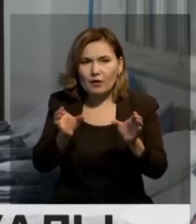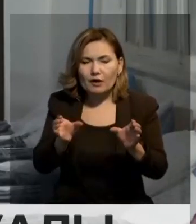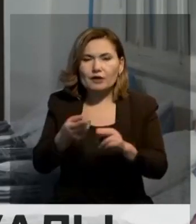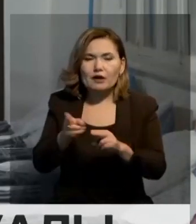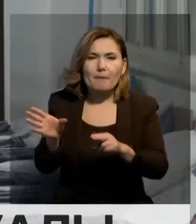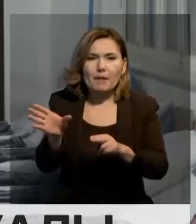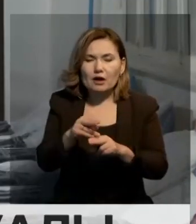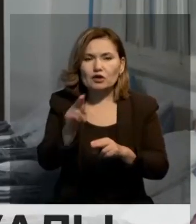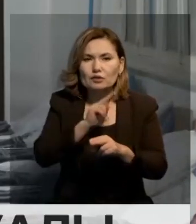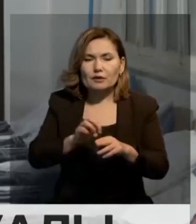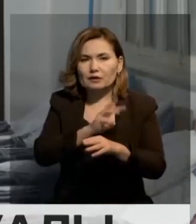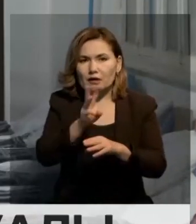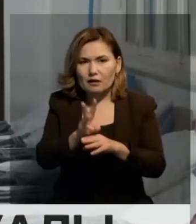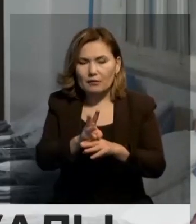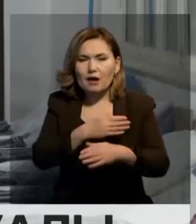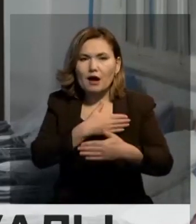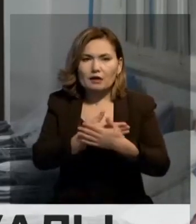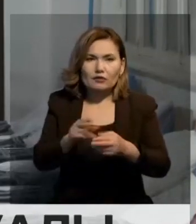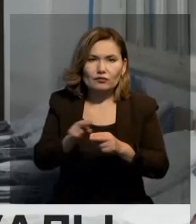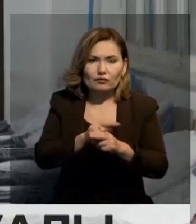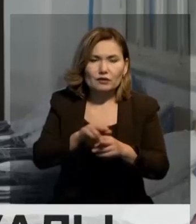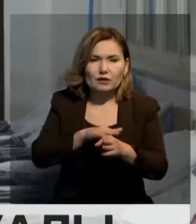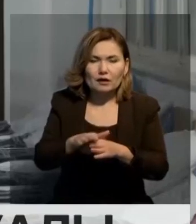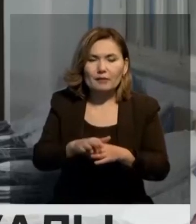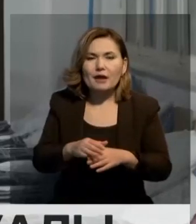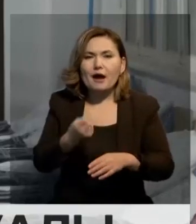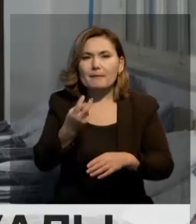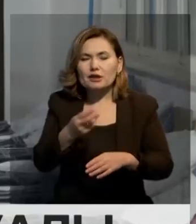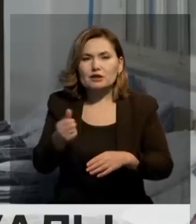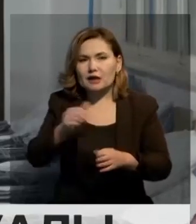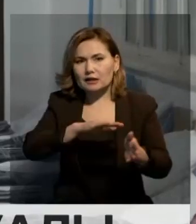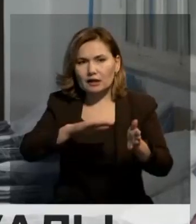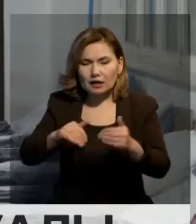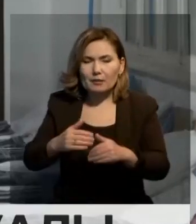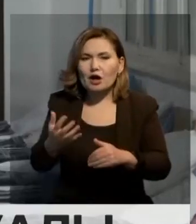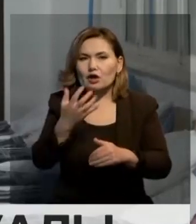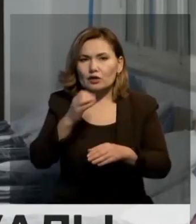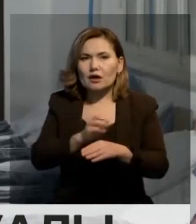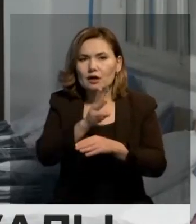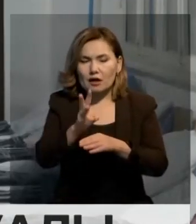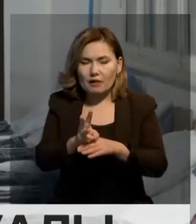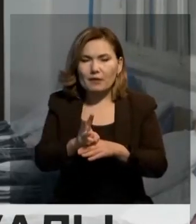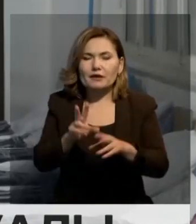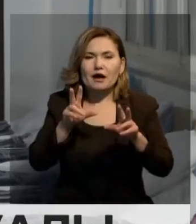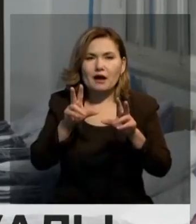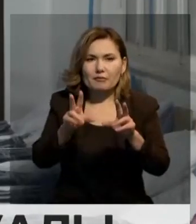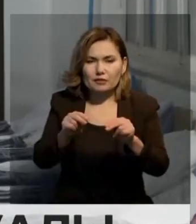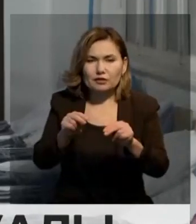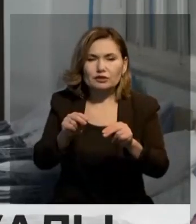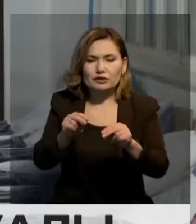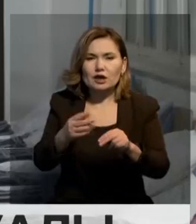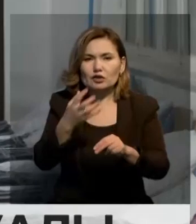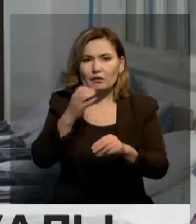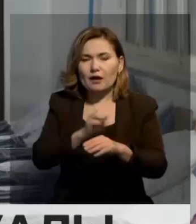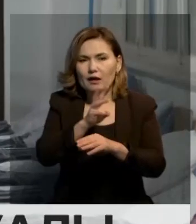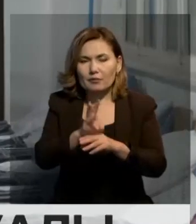жібіту жұмыстары қызу атқарылып жатыр. Арада бірнеше сағат ішінде жағдай өзгеріп қалуы мүмкін. Еске сала кетсе, кеше